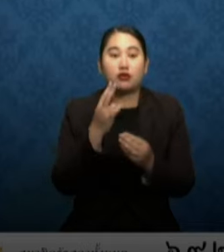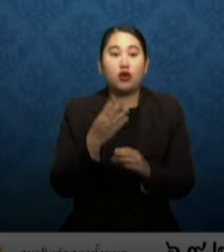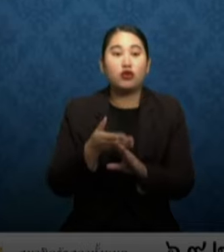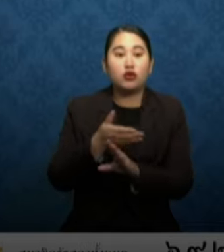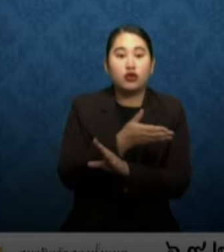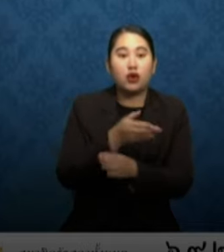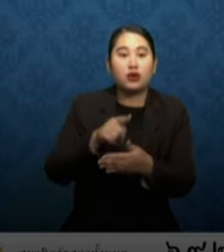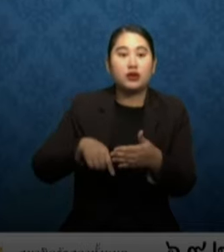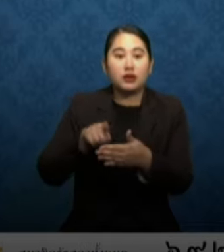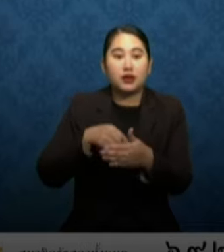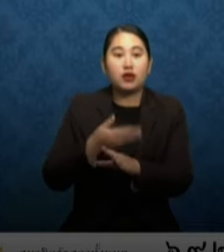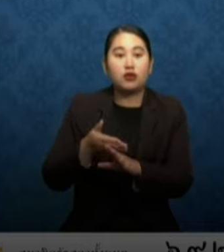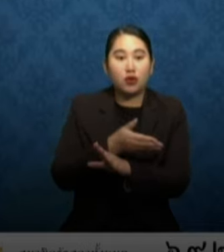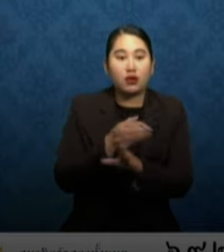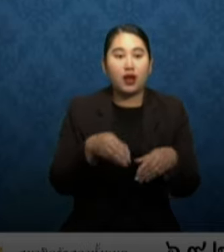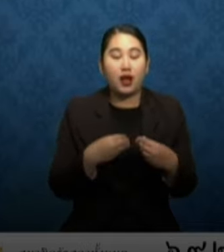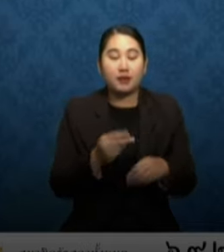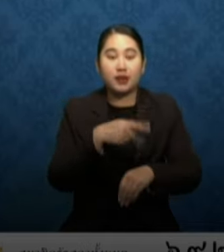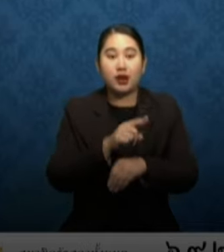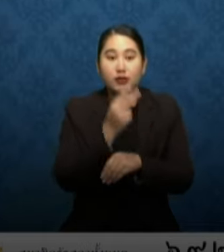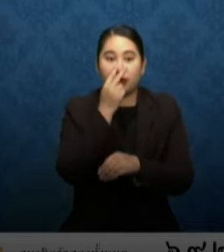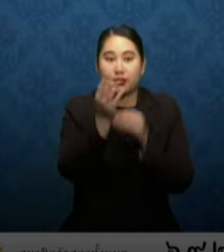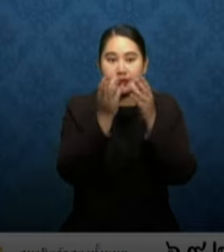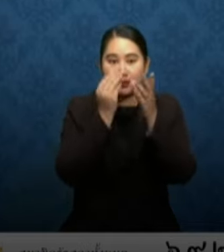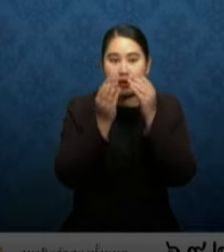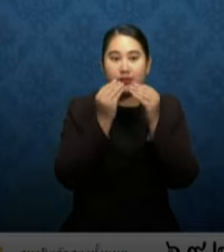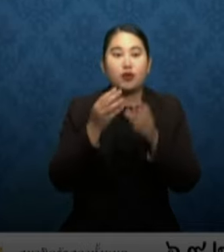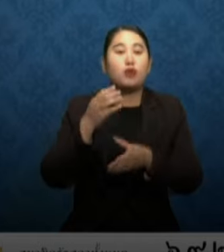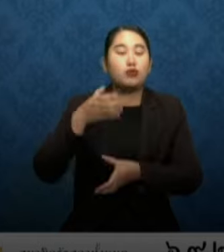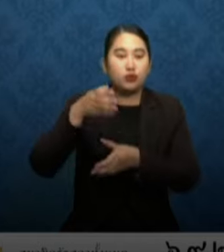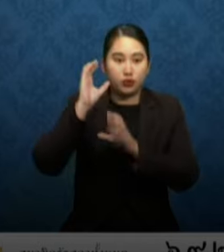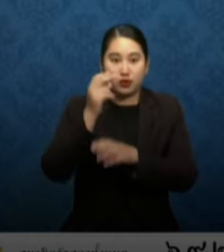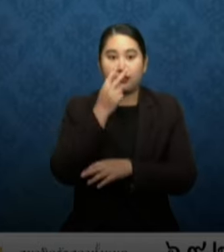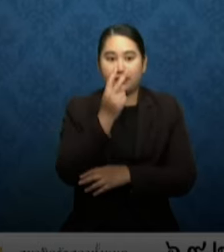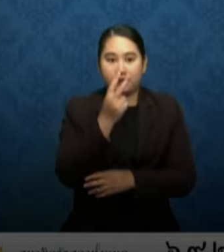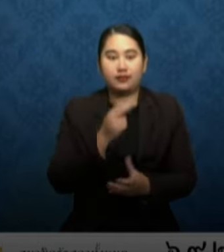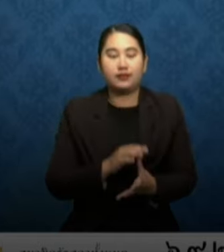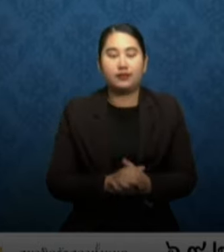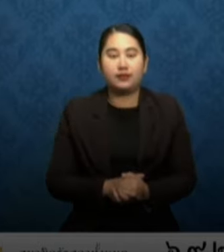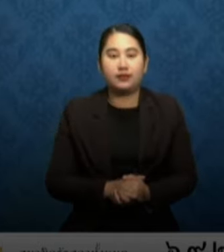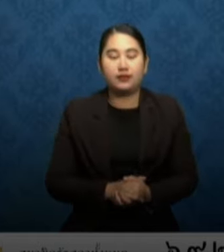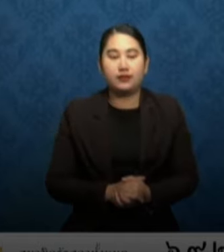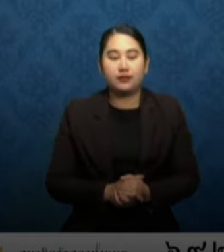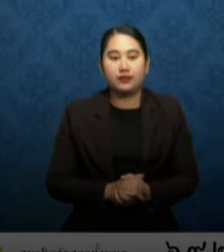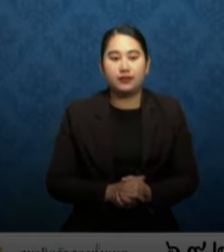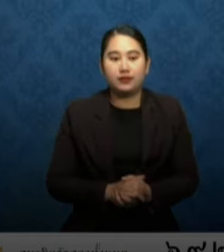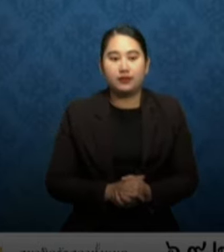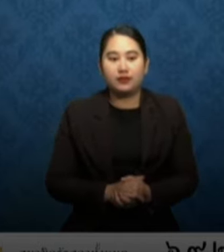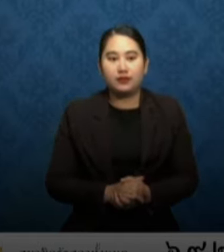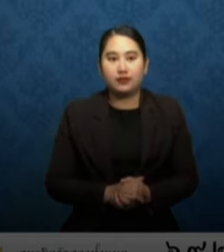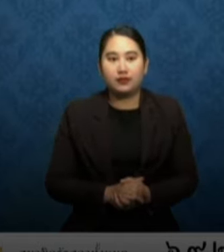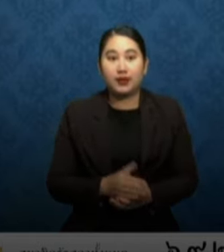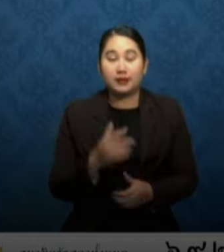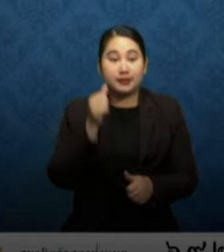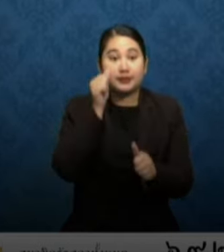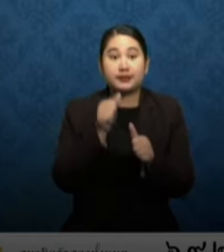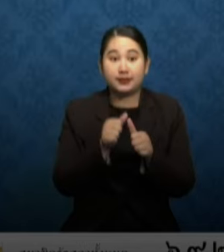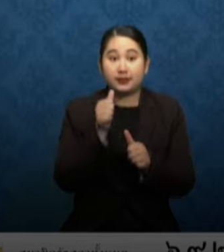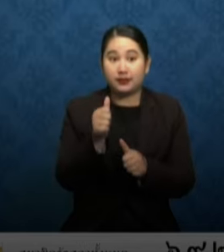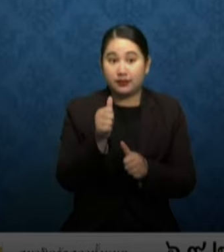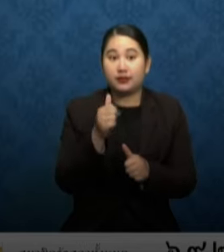ตั้งให้ประธานและพี่น้องประชาชนได้รับฟังและทบทวนไปด้วยกันอีกครั้งท่านประธานครับยังจำกันได้